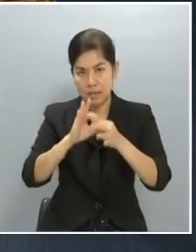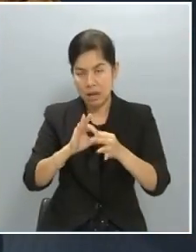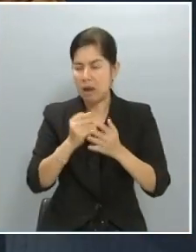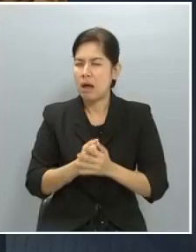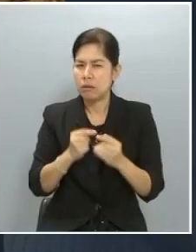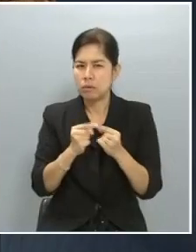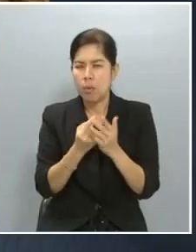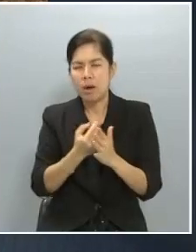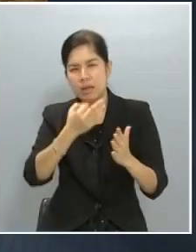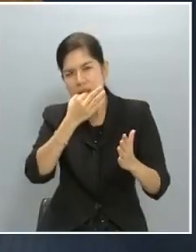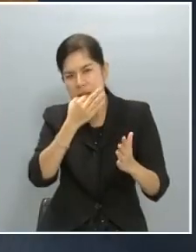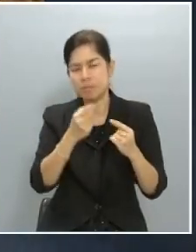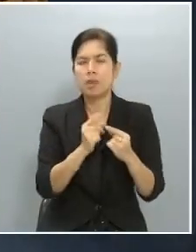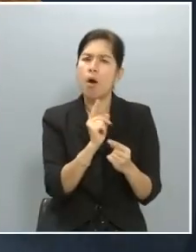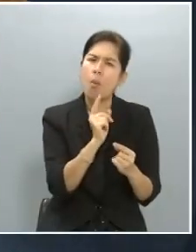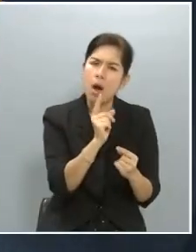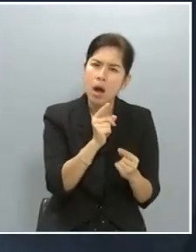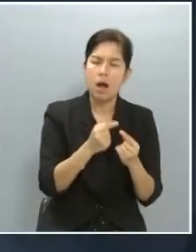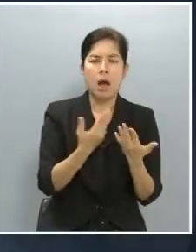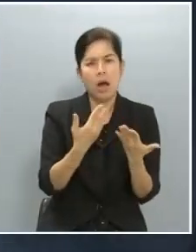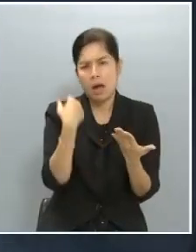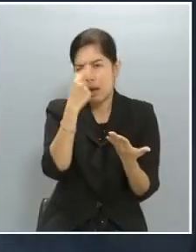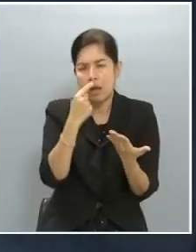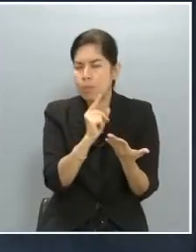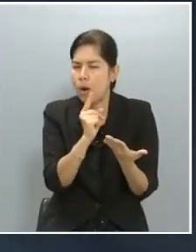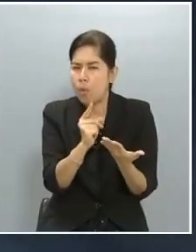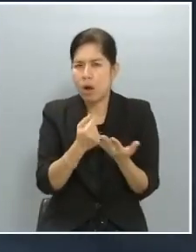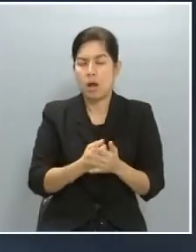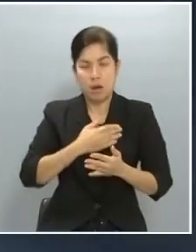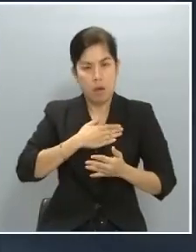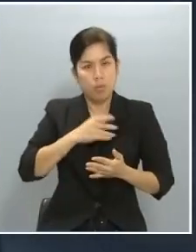าจะด่าคุณด่าแม่ด่าครอบครัวด่าลูกคุณ